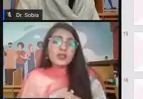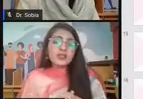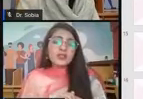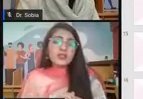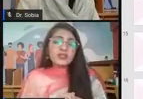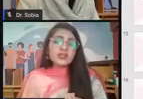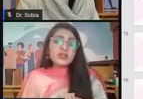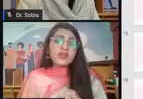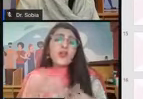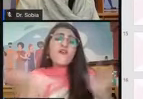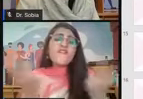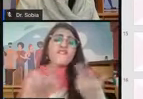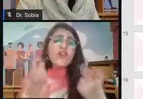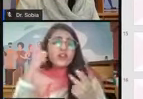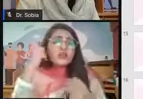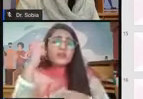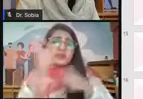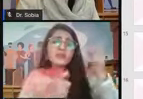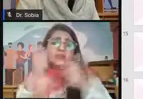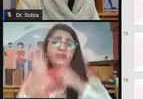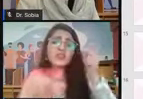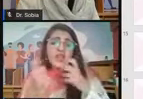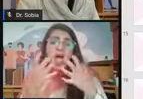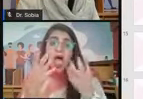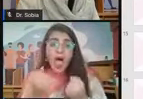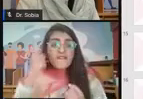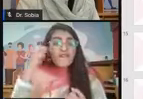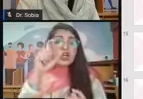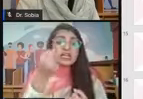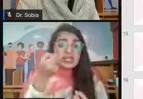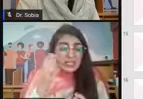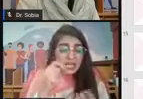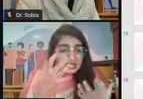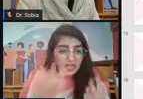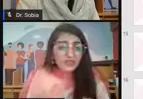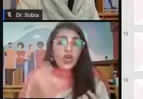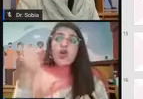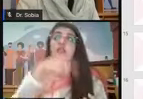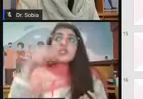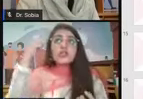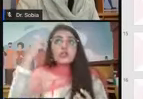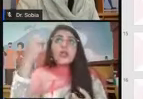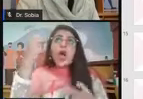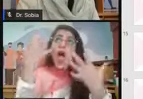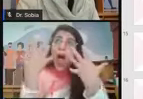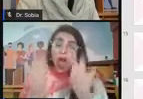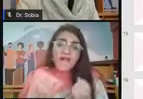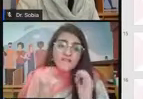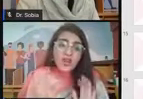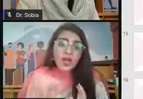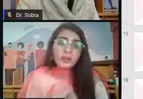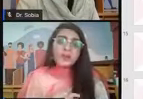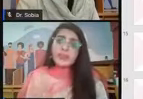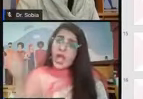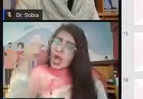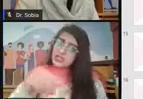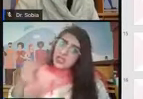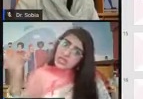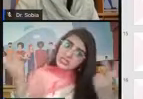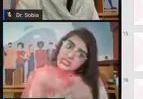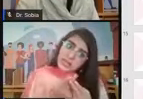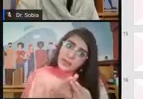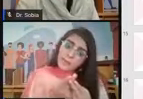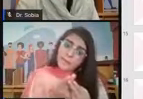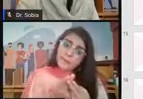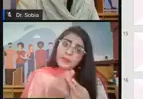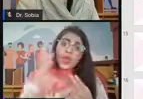What do people who have breast cancer या who think they have breast cancer तो उनमें ये सारे symptoms होते हैं कि